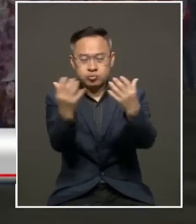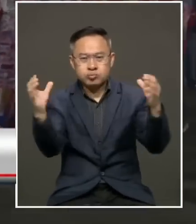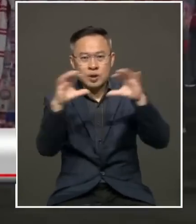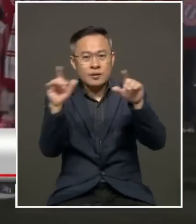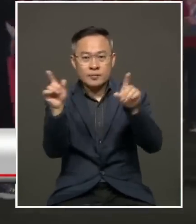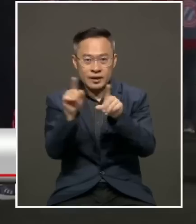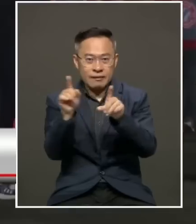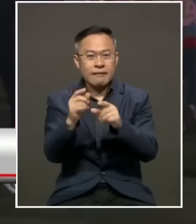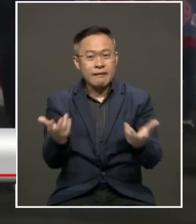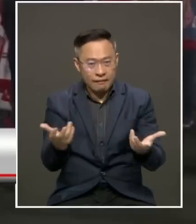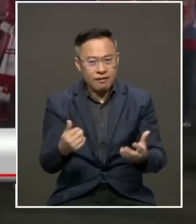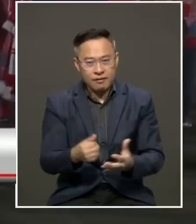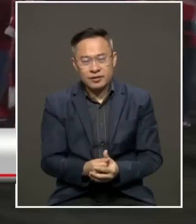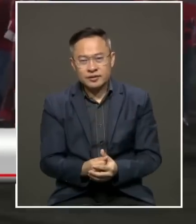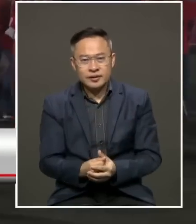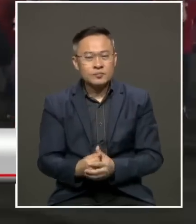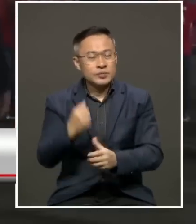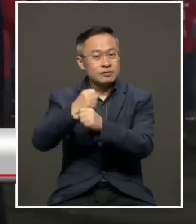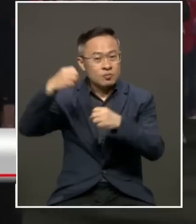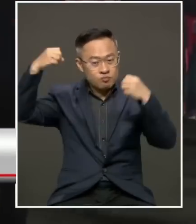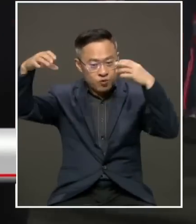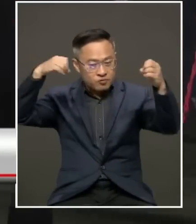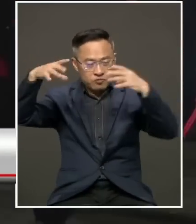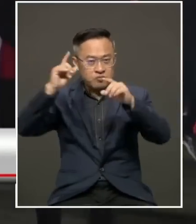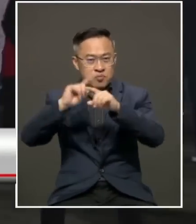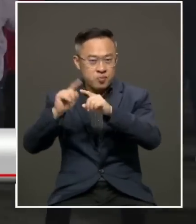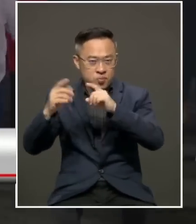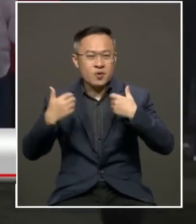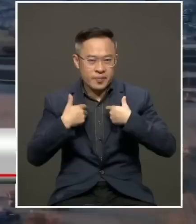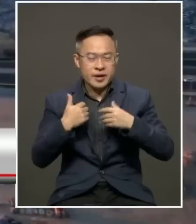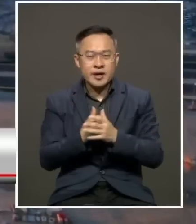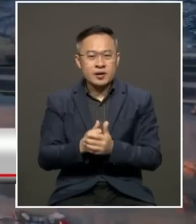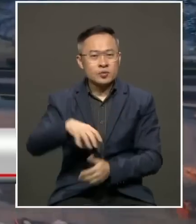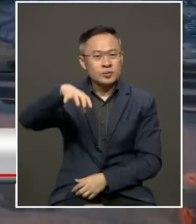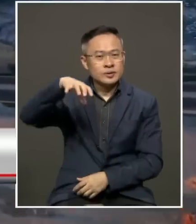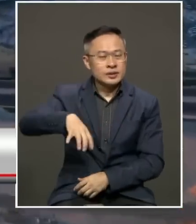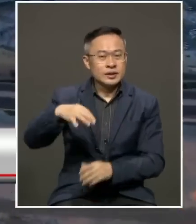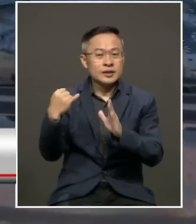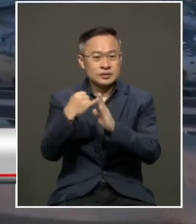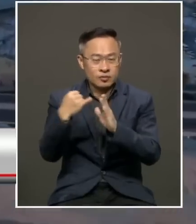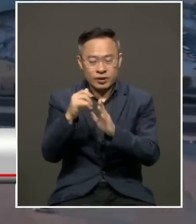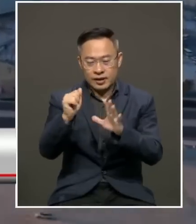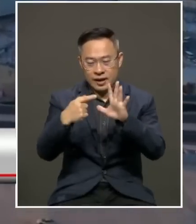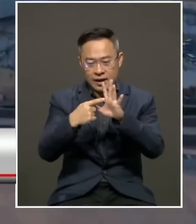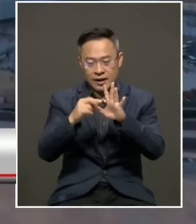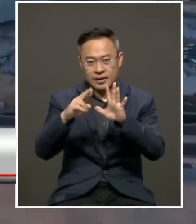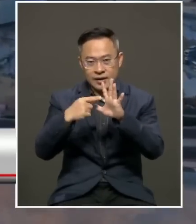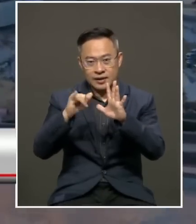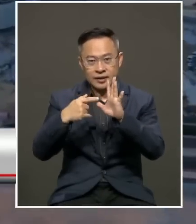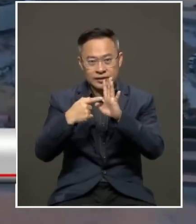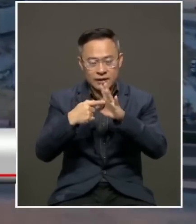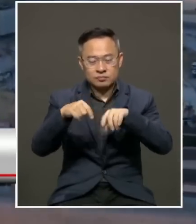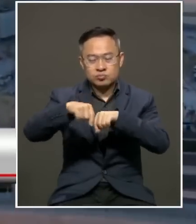ดูรังนกได้นะนี่คือสนามบินอาลีครับตั้งอยู่ที่อุมเอาอัลฟาอีนในอารยะครับทางตะวันตกของกรุง